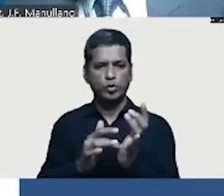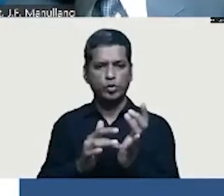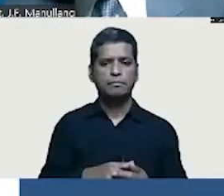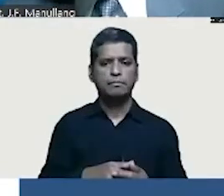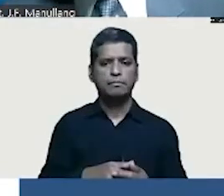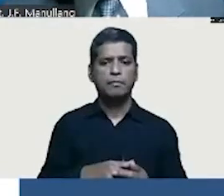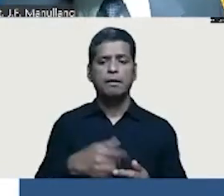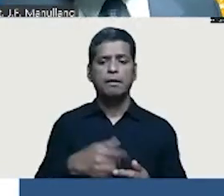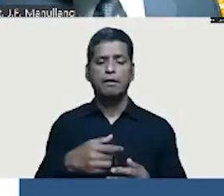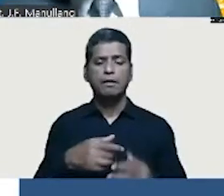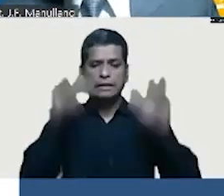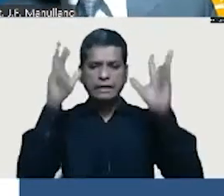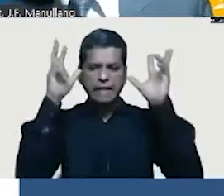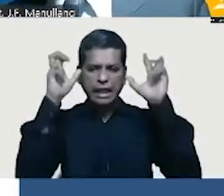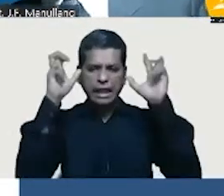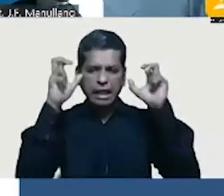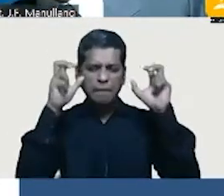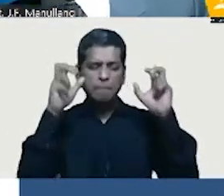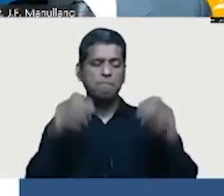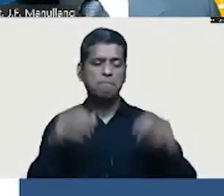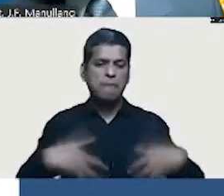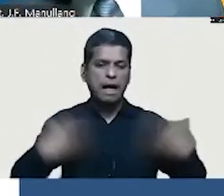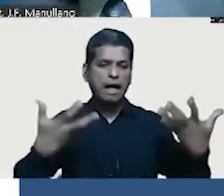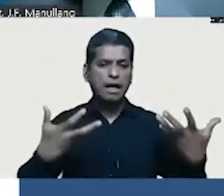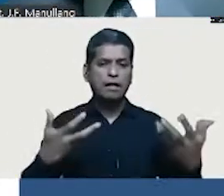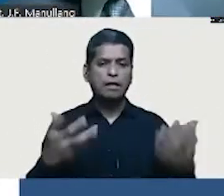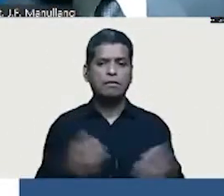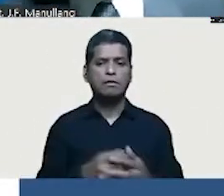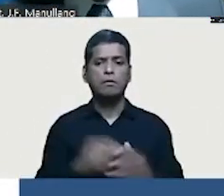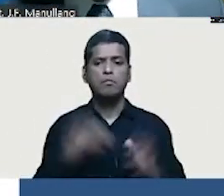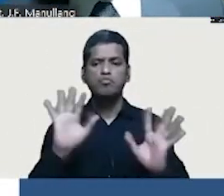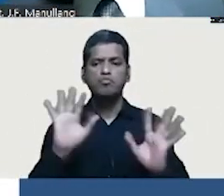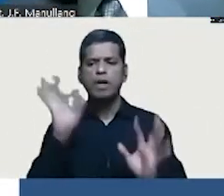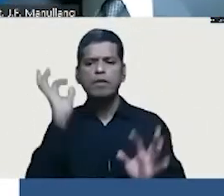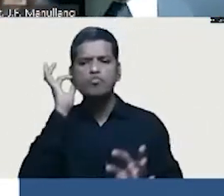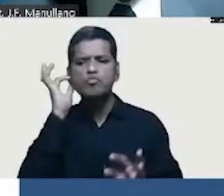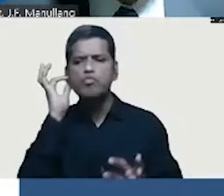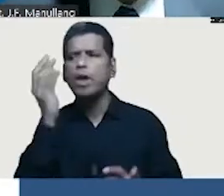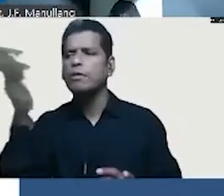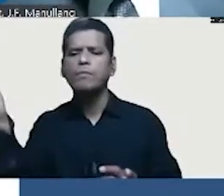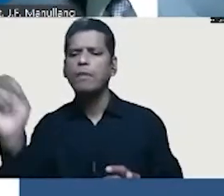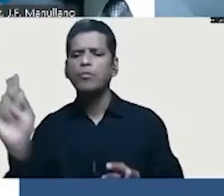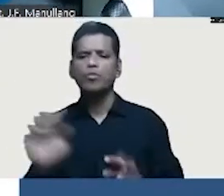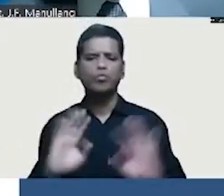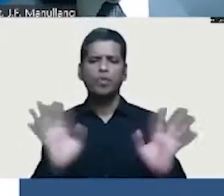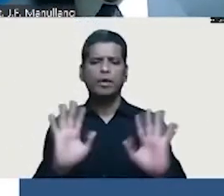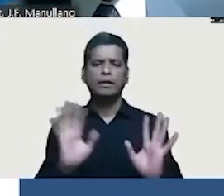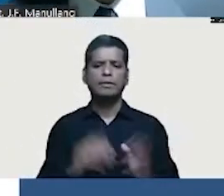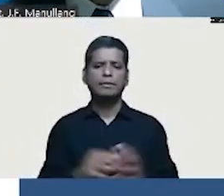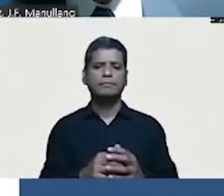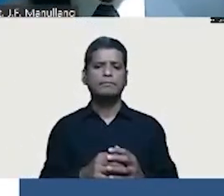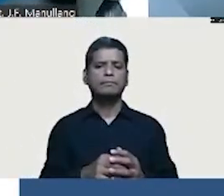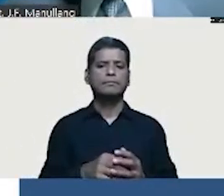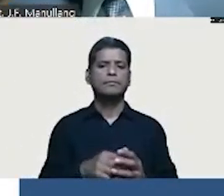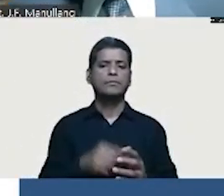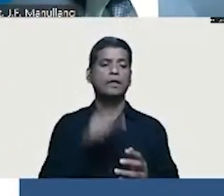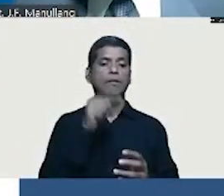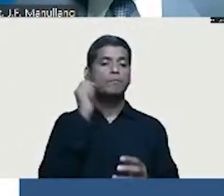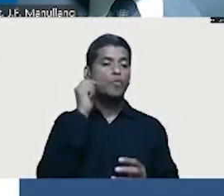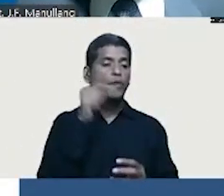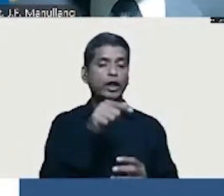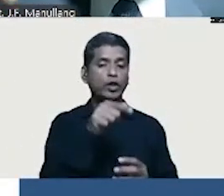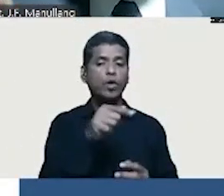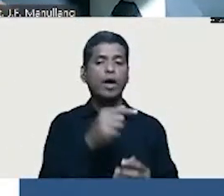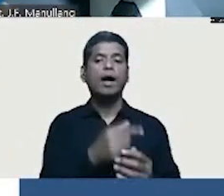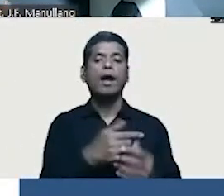bukan kepada perempuan lain atau kepada perempuan manapun ia fokus kepada perempuan itu pakai